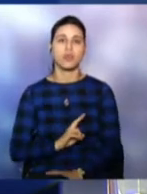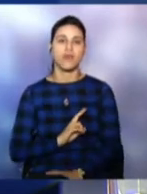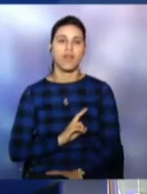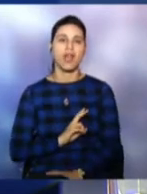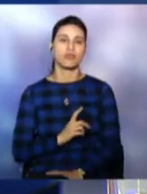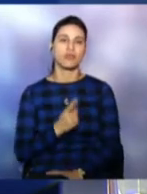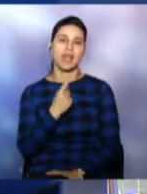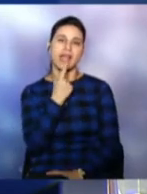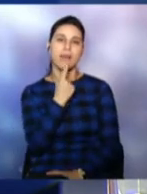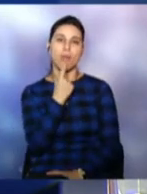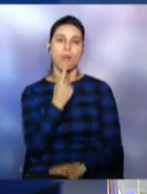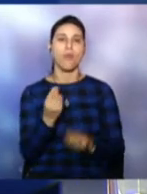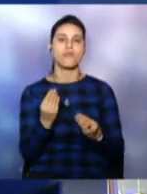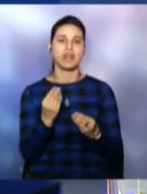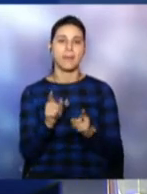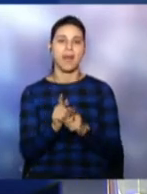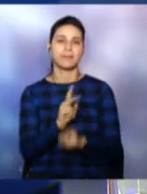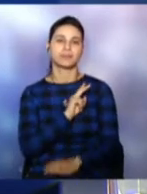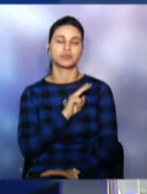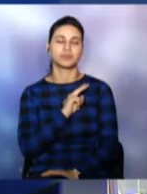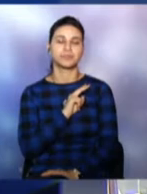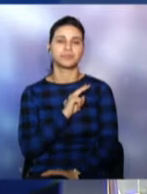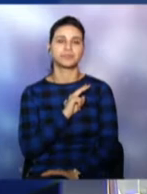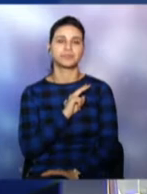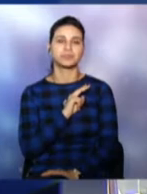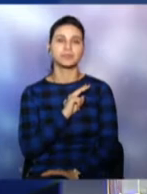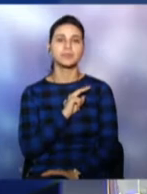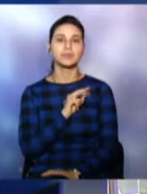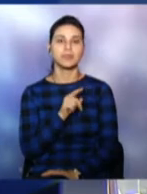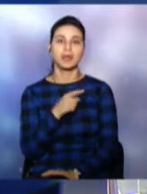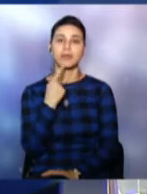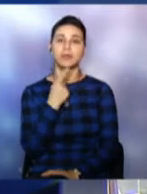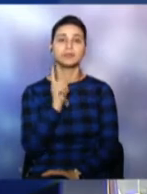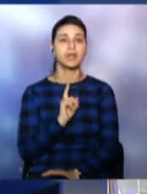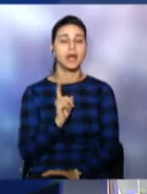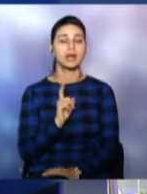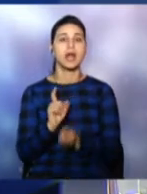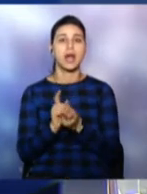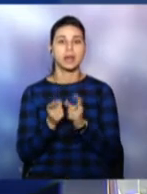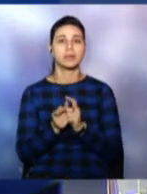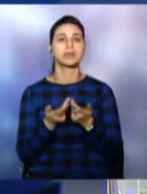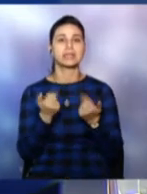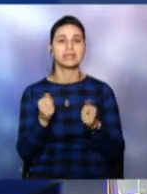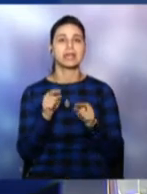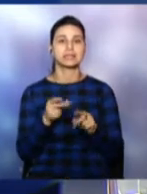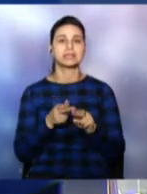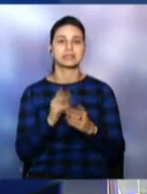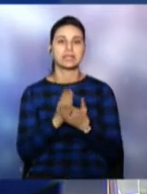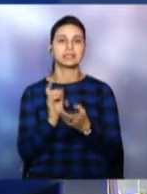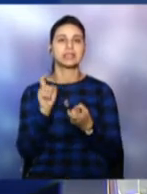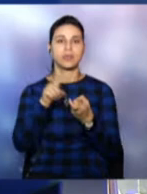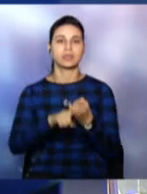მისი გემოვნებისათვის მისაღები პროდუქტების უპირატესობის ხაზგამსმელი კი არ არის, არამედ დიახ, ის არის დამოკიდებული.